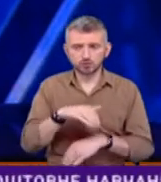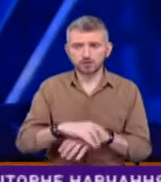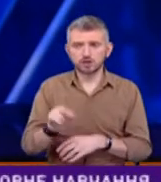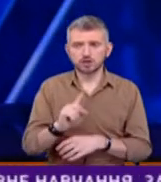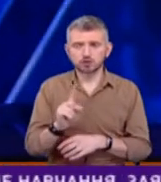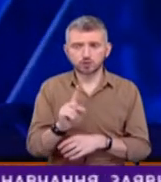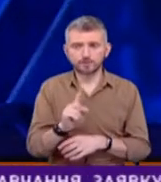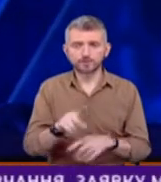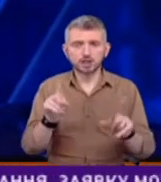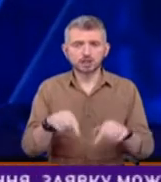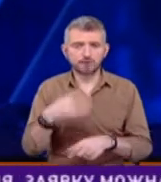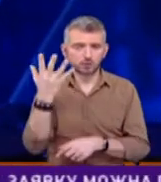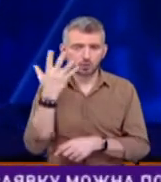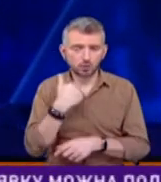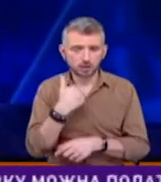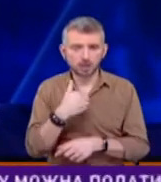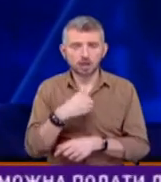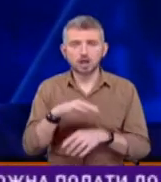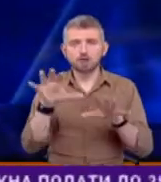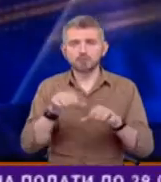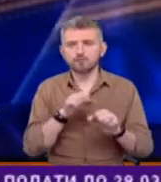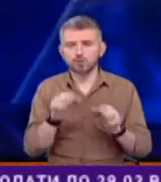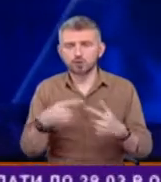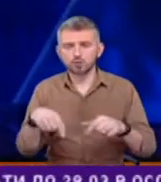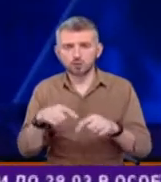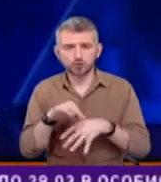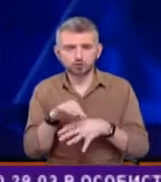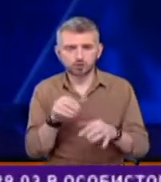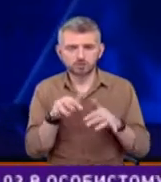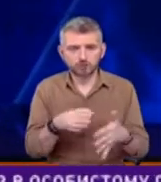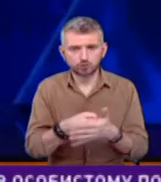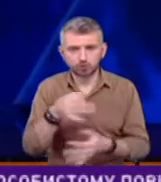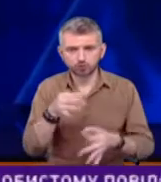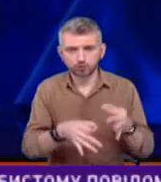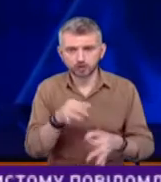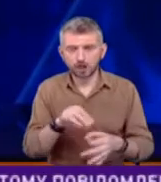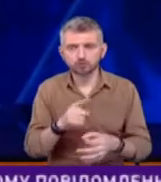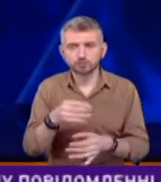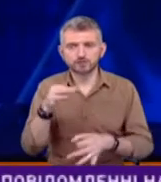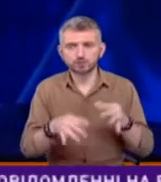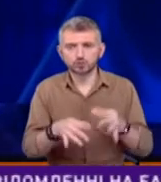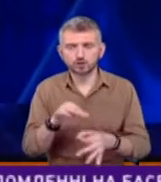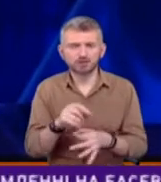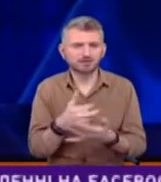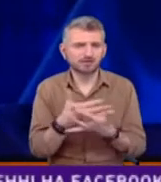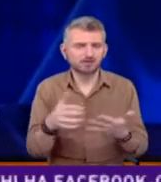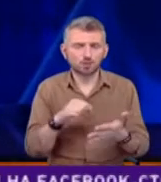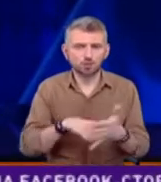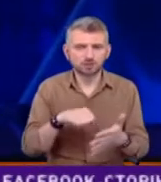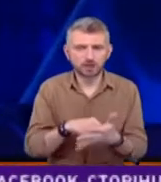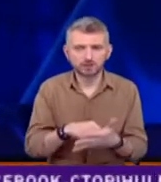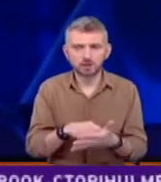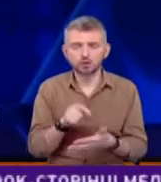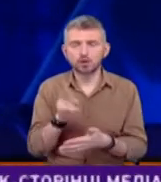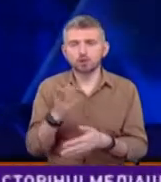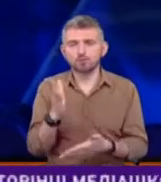що навіть коли правоохоронні органи доводять справу до суда, чомусь у суді за тих чи інших обставин той, хто має